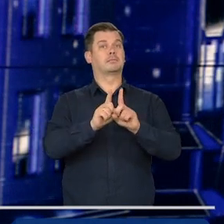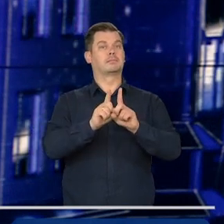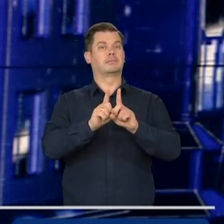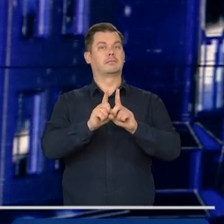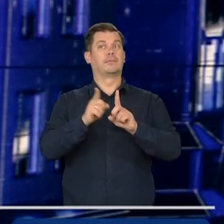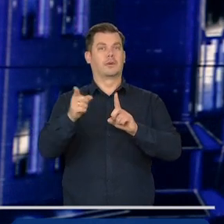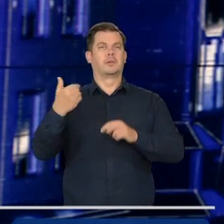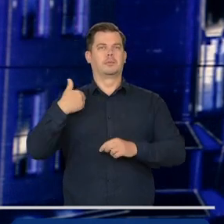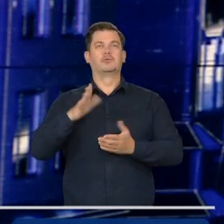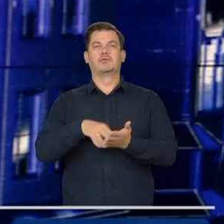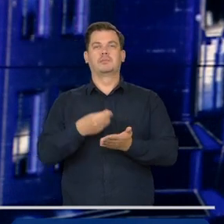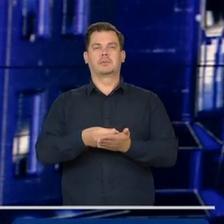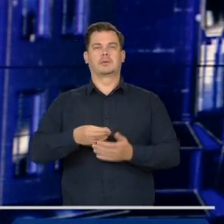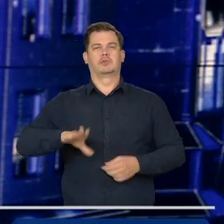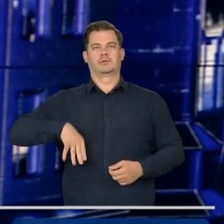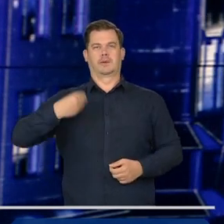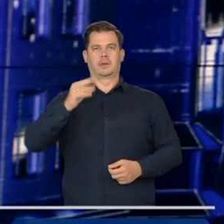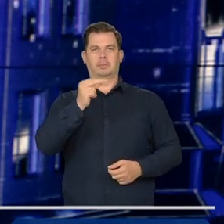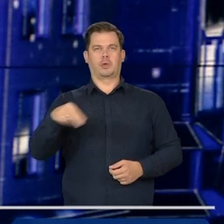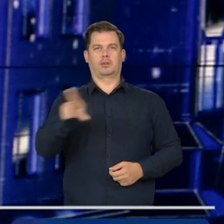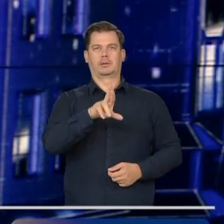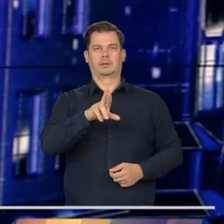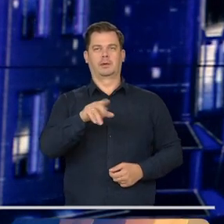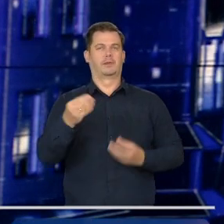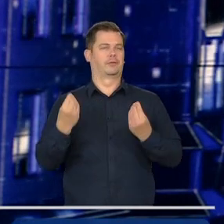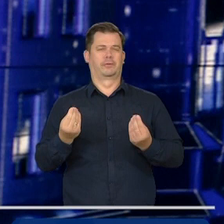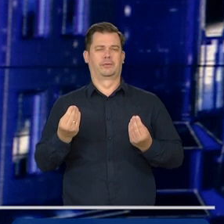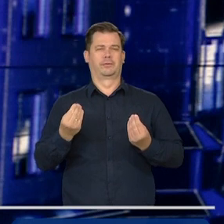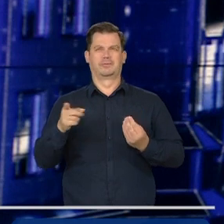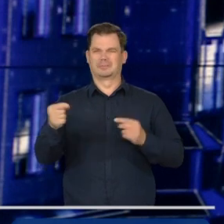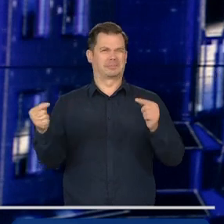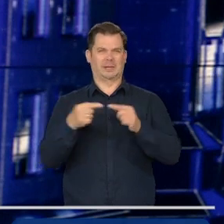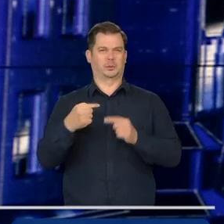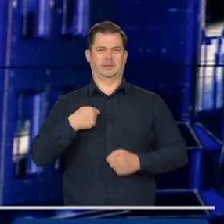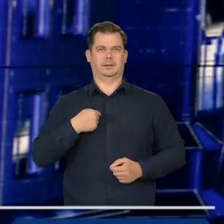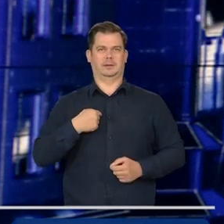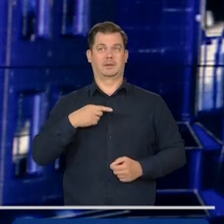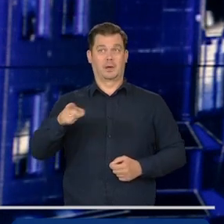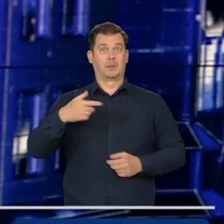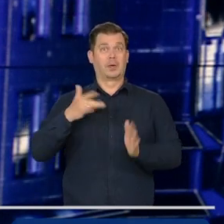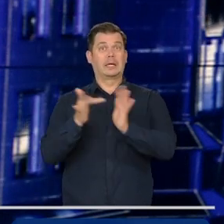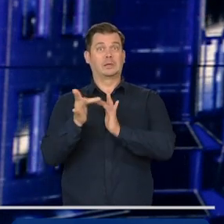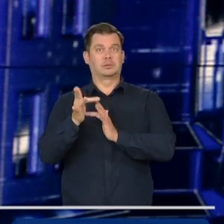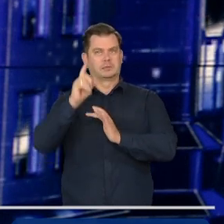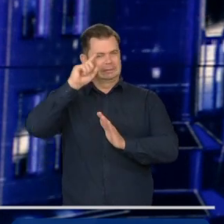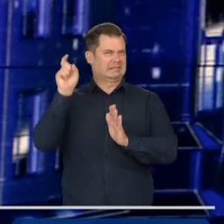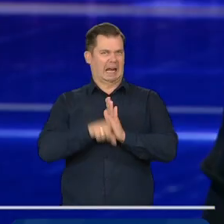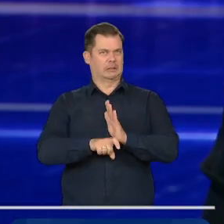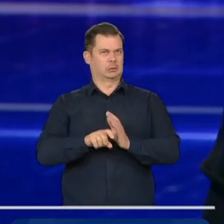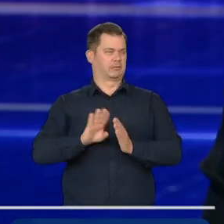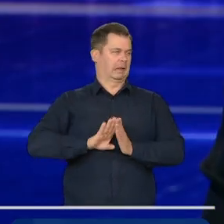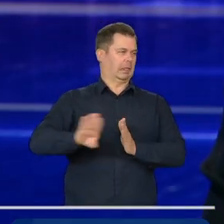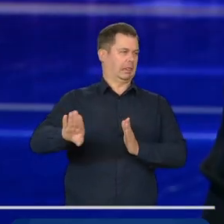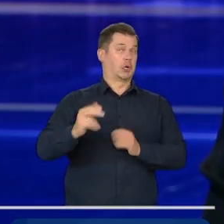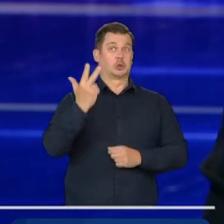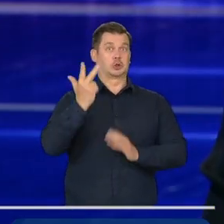takim przykładem święty Piotr, cudownym świętym, który jest mi bardzo bliski. Zdradził, zaparł się.